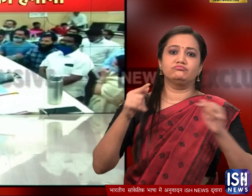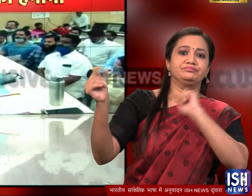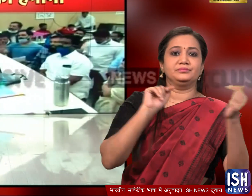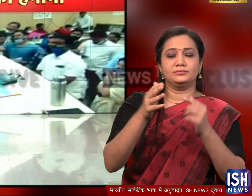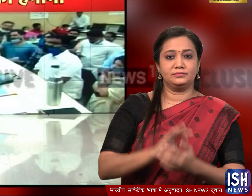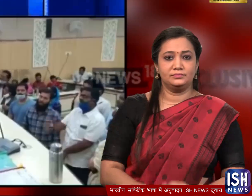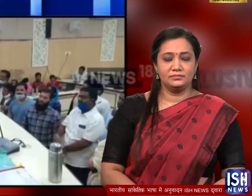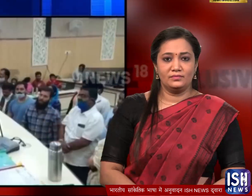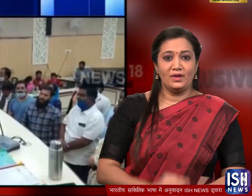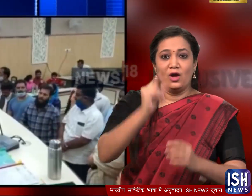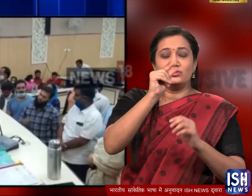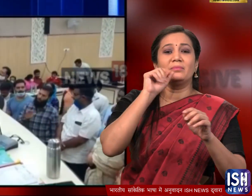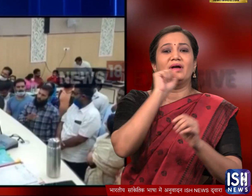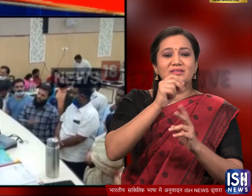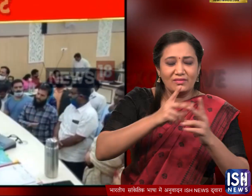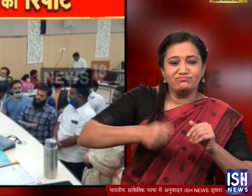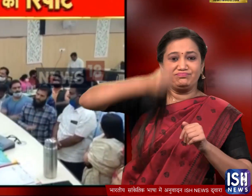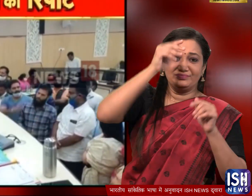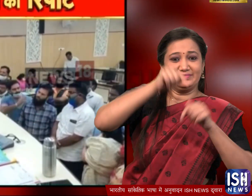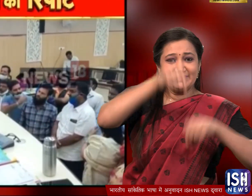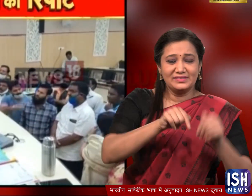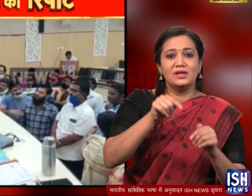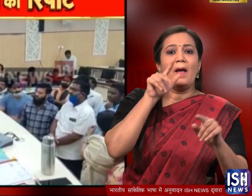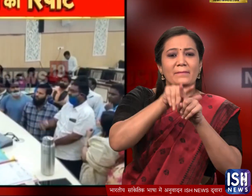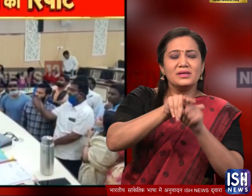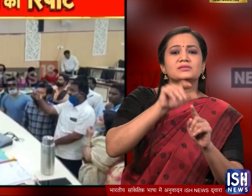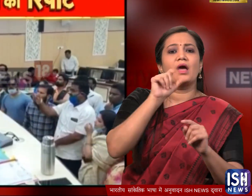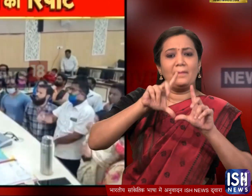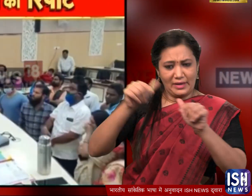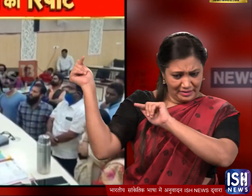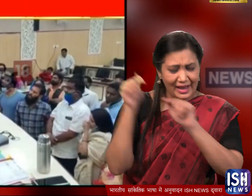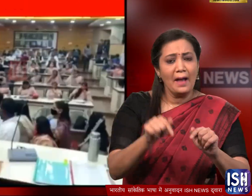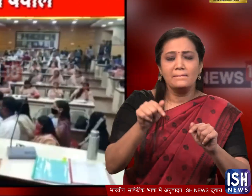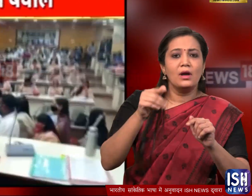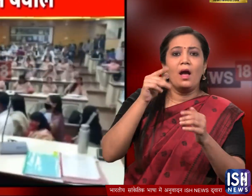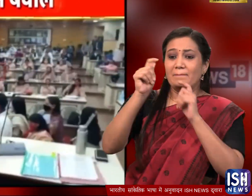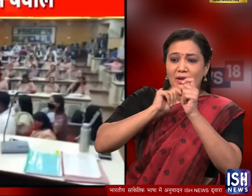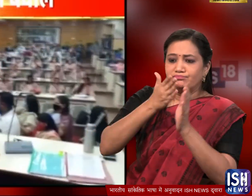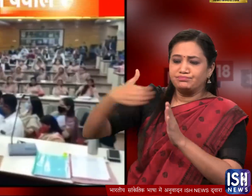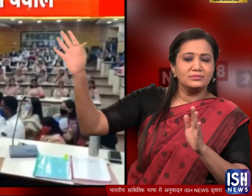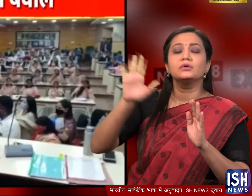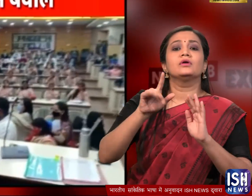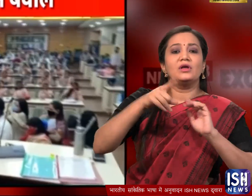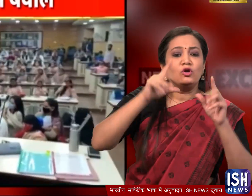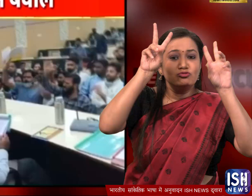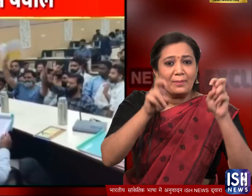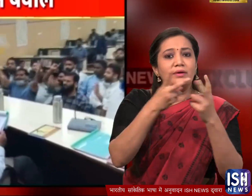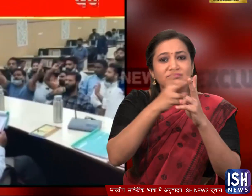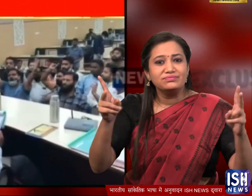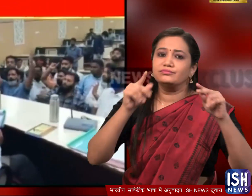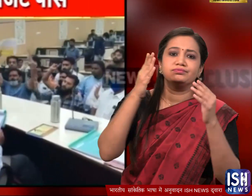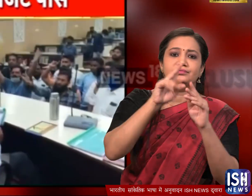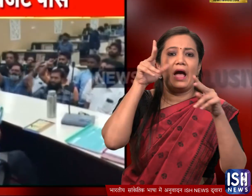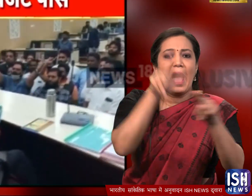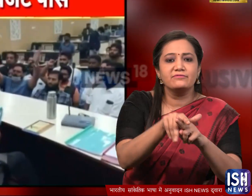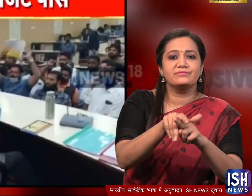दिया। जो उदयपुर के विधायक होने के नाते नगर निगम की बैठक में पहुंचे थे। मीडिया की एंट्री बंद होते ही बैठक में जिन मुद्दों